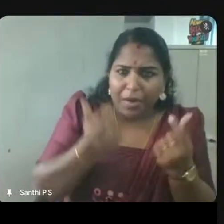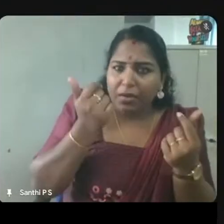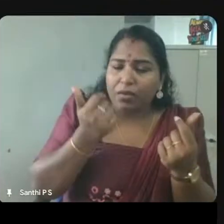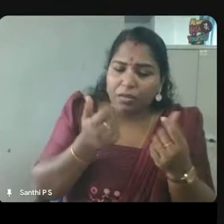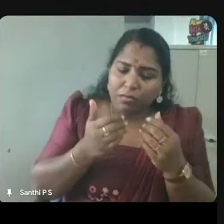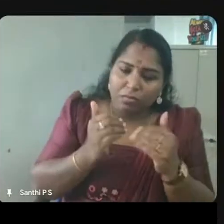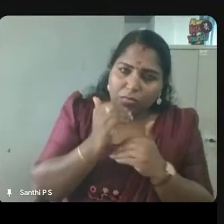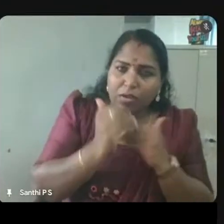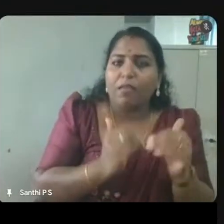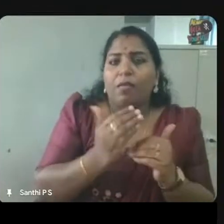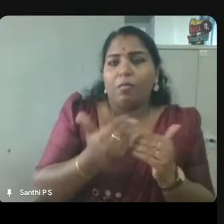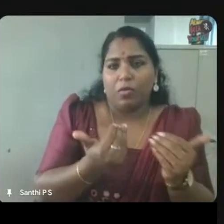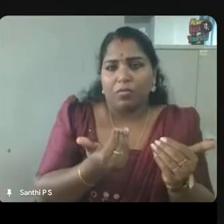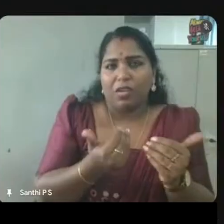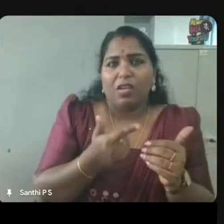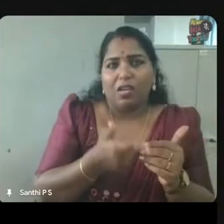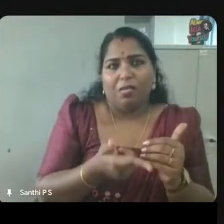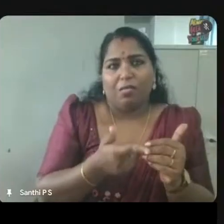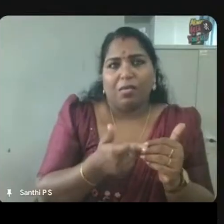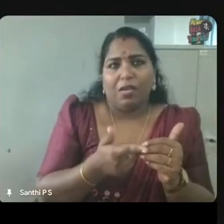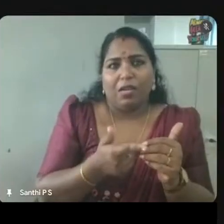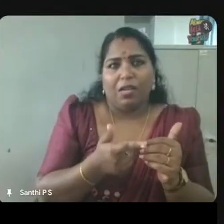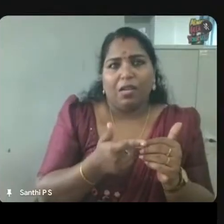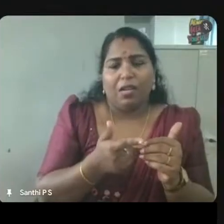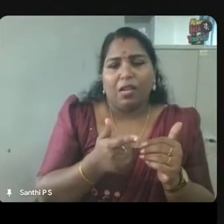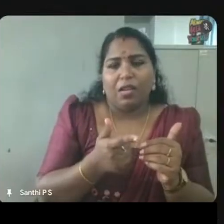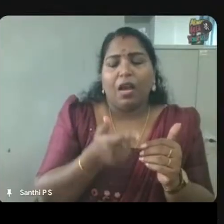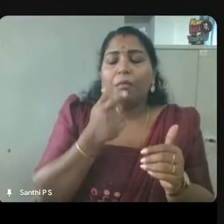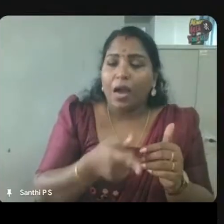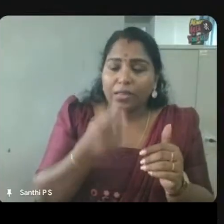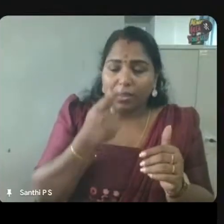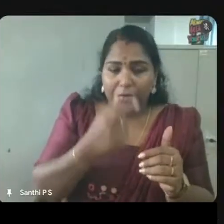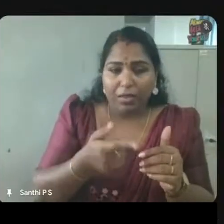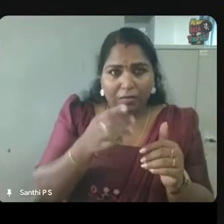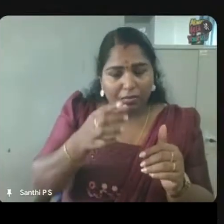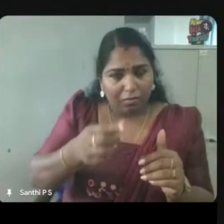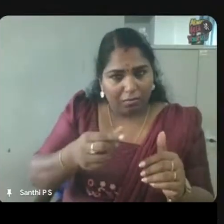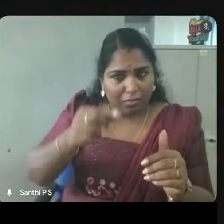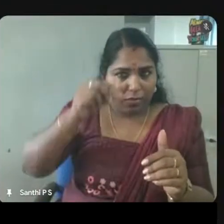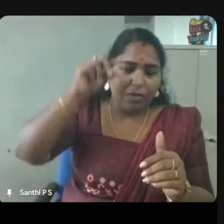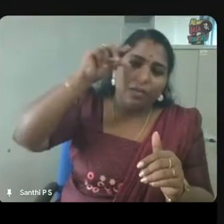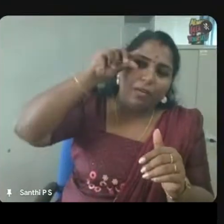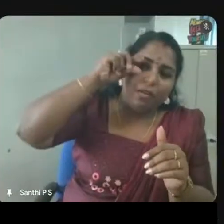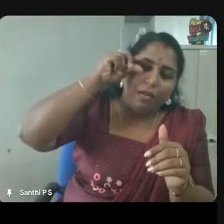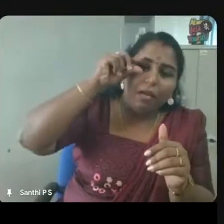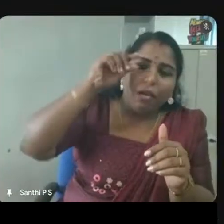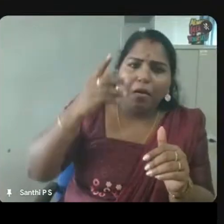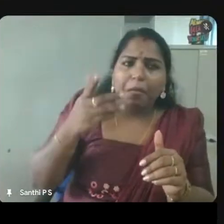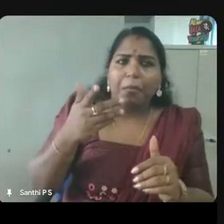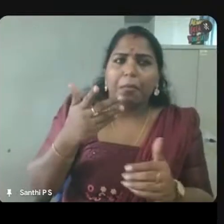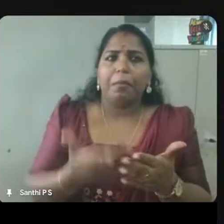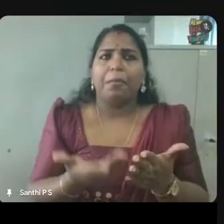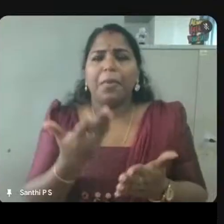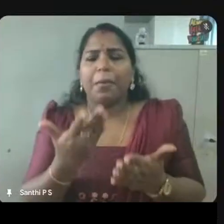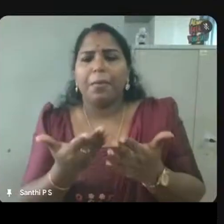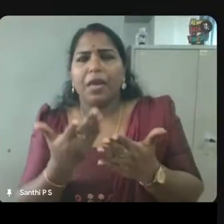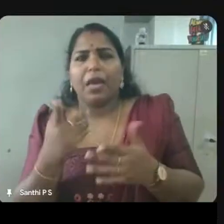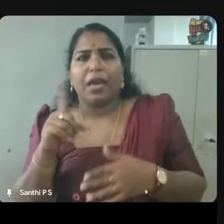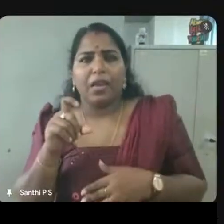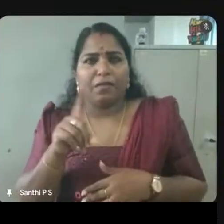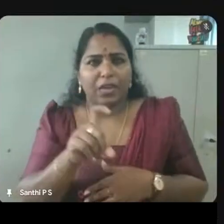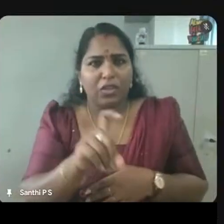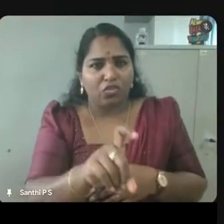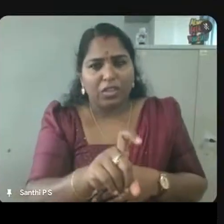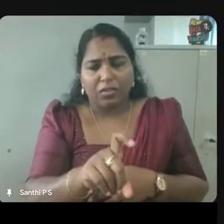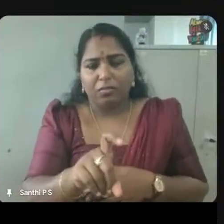അപ്പോൾ അങ്ങനെ ഒരു സംഭവം നമ്മുടെ കണ്ണിൽ ഈ മുറിവുള്ള സ്ഥലത്ത് നമ്മൾ ഒഴിച്ചു കൊടുക്കുമ്പോൾ നമ്മൾ തന്നെ അവിടത്തേക്ക് ഇൻഫെക്ഷനെ ഇൻവൈറ്റ് ചെയ്യുകയാണ് ചെയ്യുന്നത്. അപ്പം